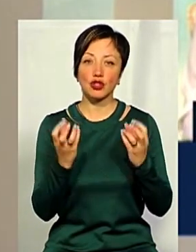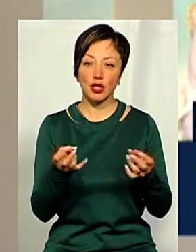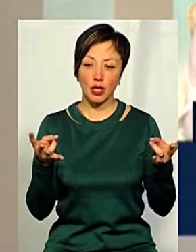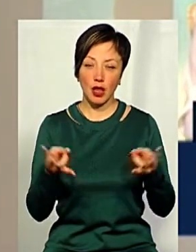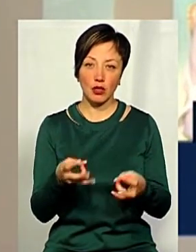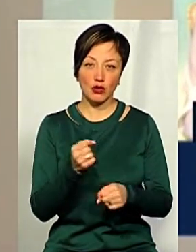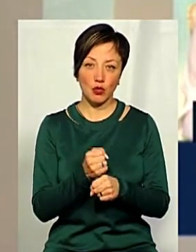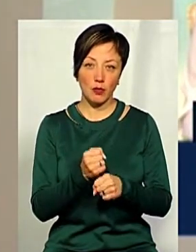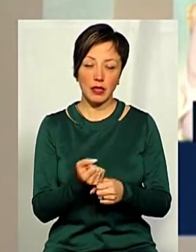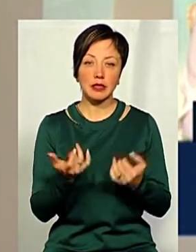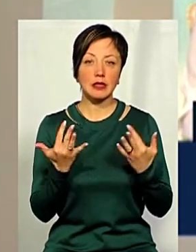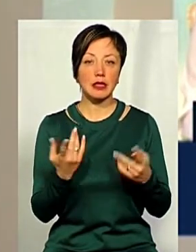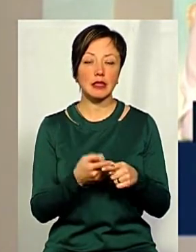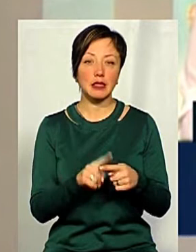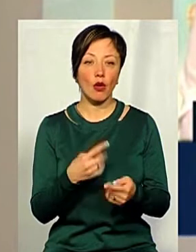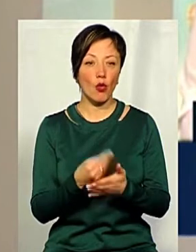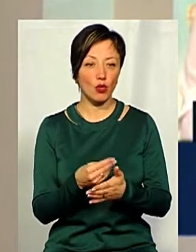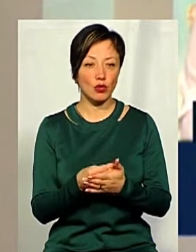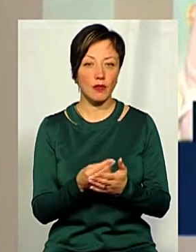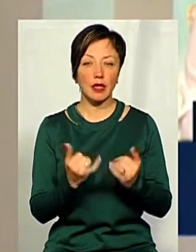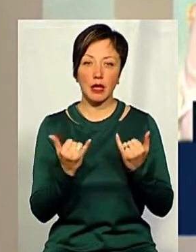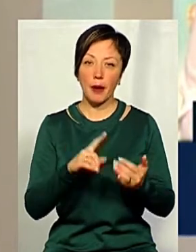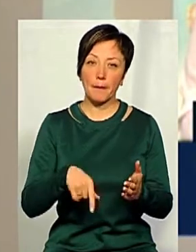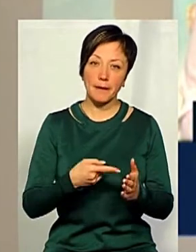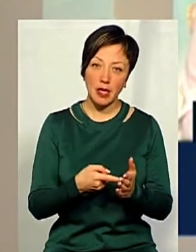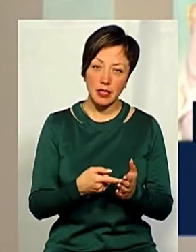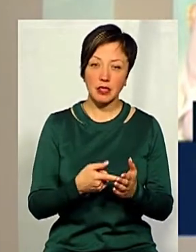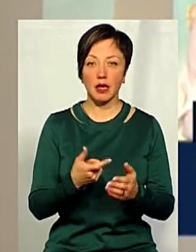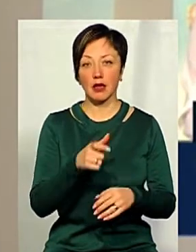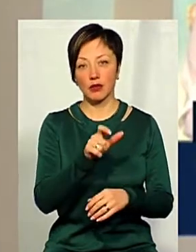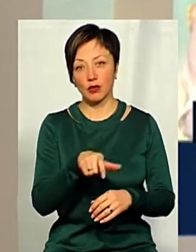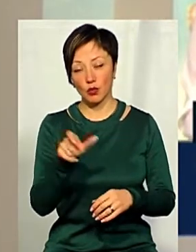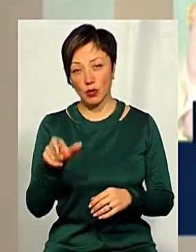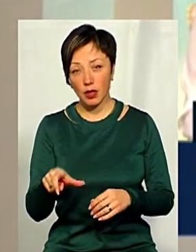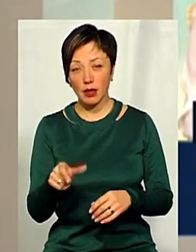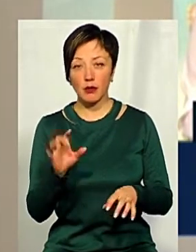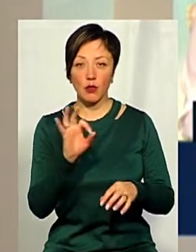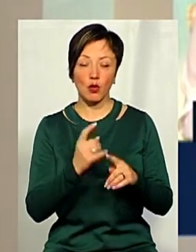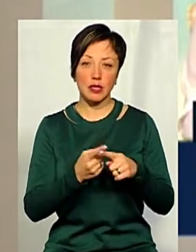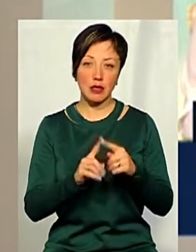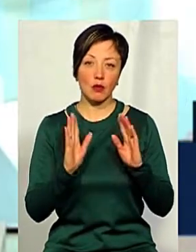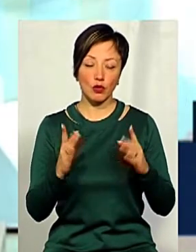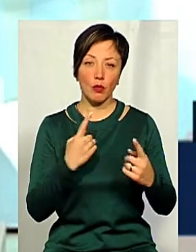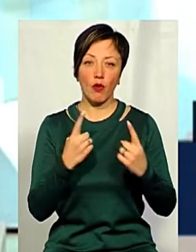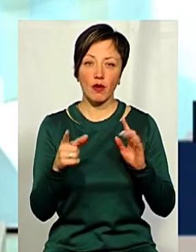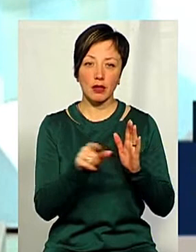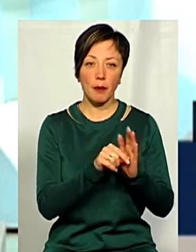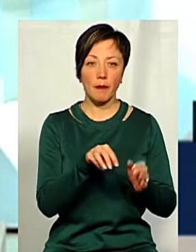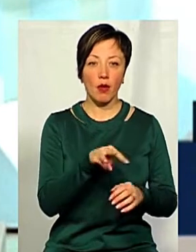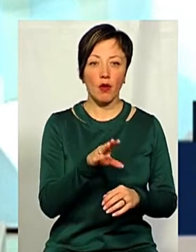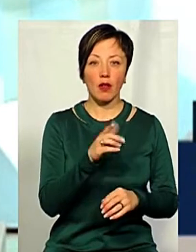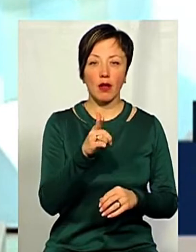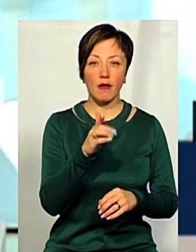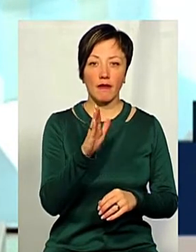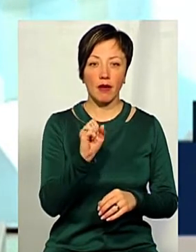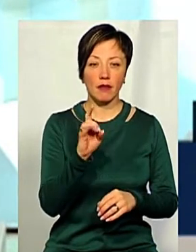належить зробити? Та скільки це коштуватиме місту і його жителям? Про це будемо говорити з Миколою